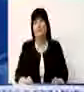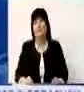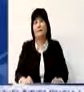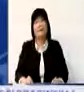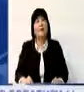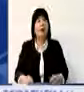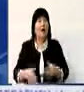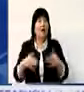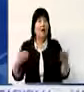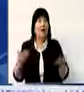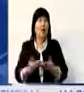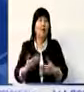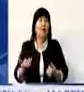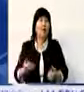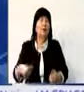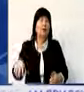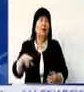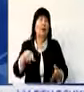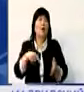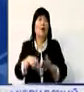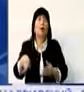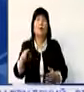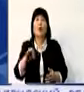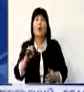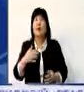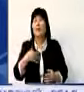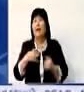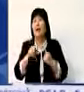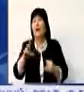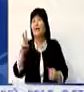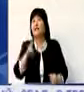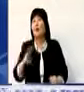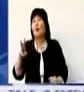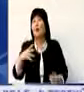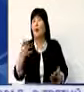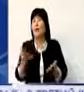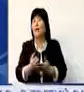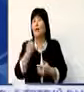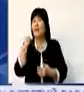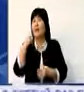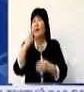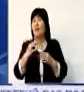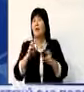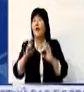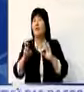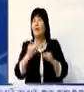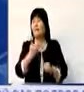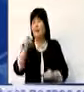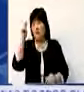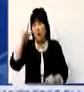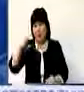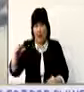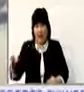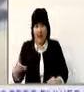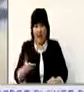большая новости из албанского города дорос наша землячка назерке нургали стала чемпионкой мира по шахматам среди школьников